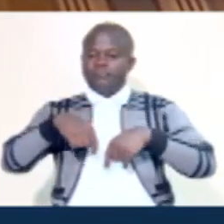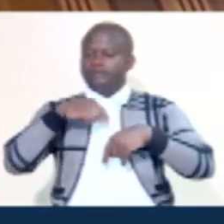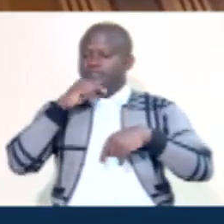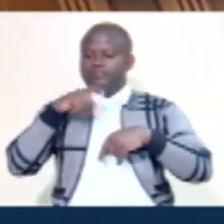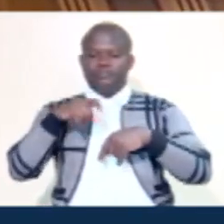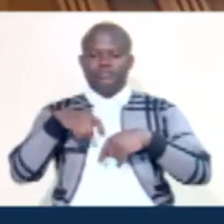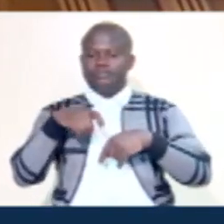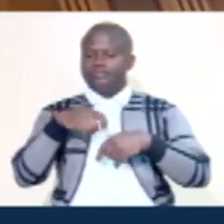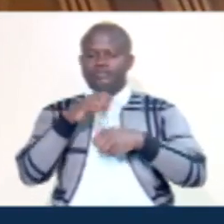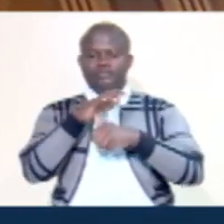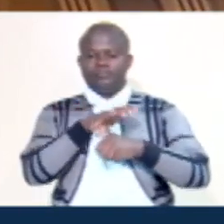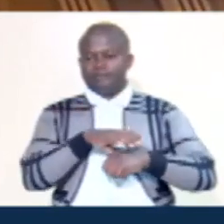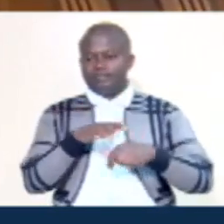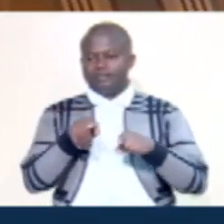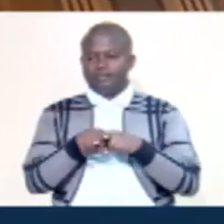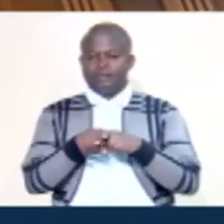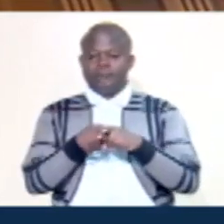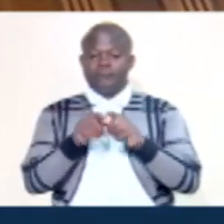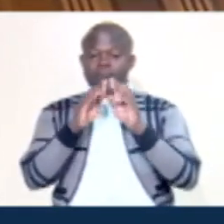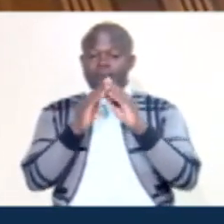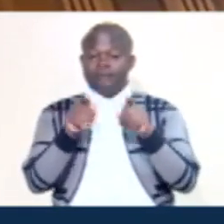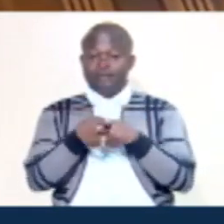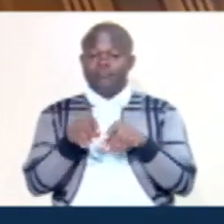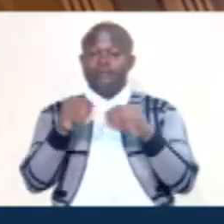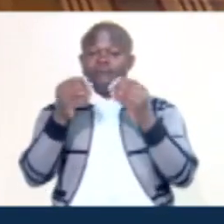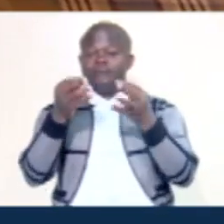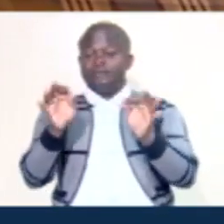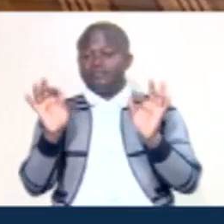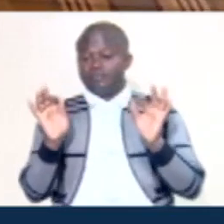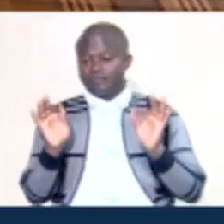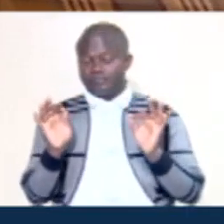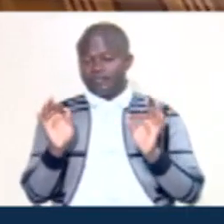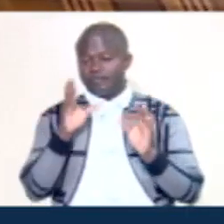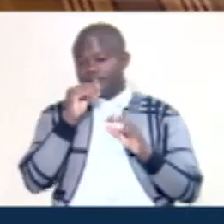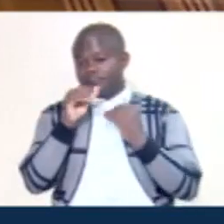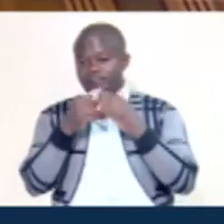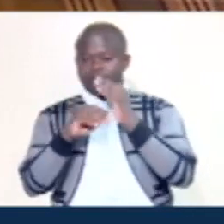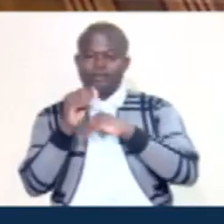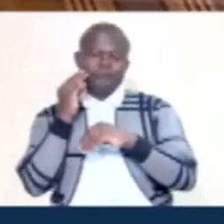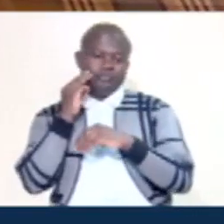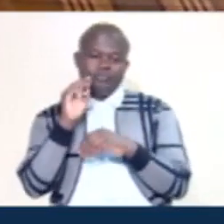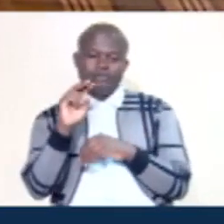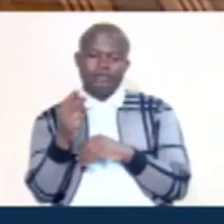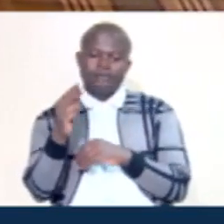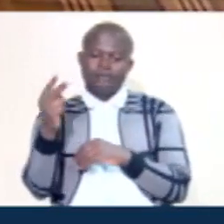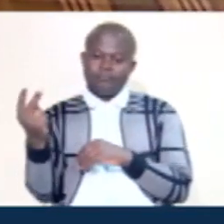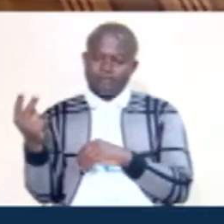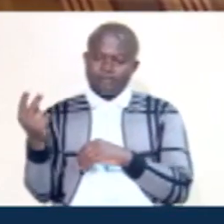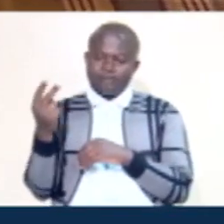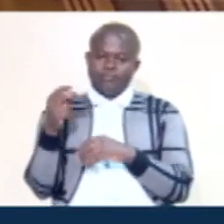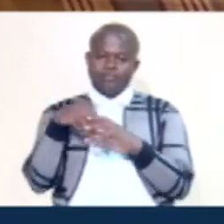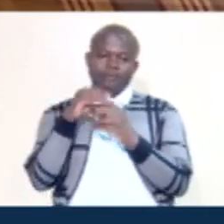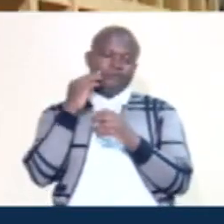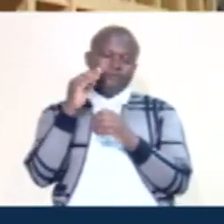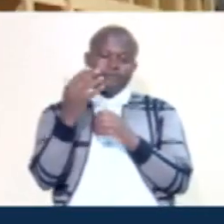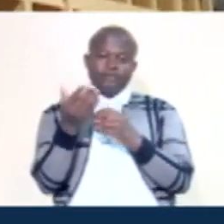nkuriye kurenganwa nk'uko narenganwa niba barafashe amazu ni nkaho bayatangiye ubuntu bavuga ngo bagurishe 22,000,000 kuri